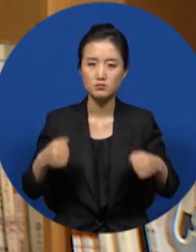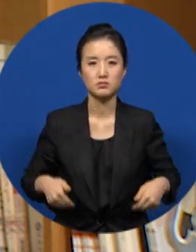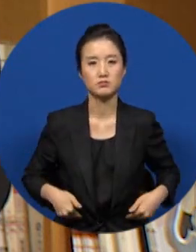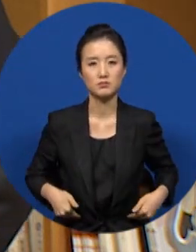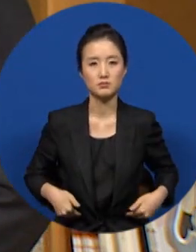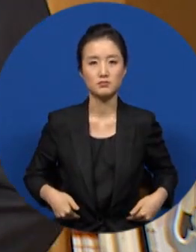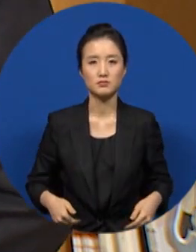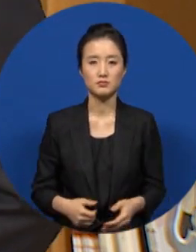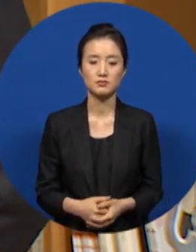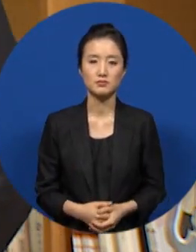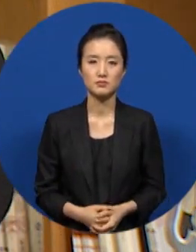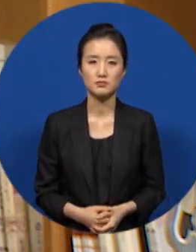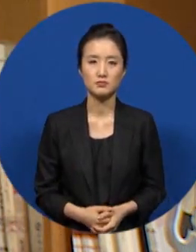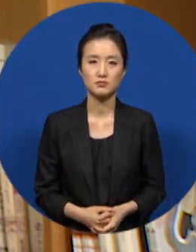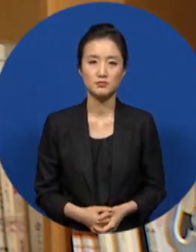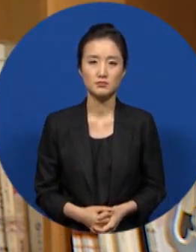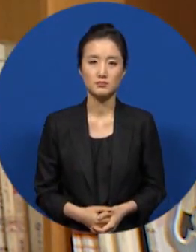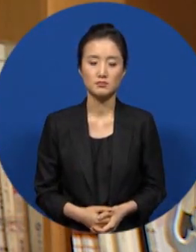자, 그런데